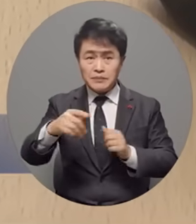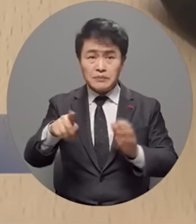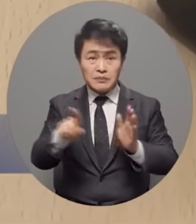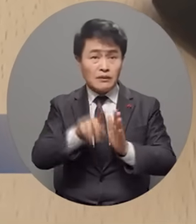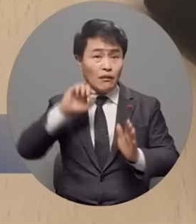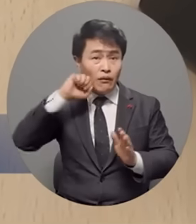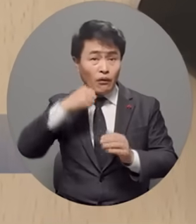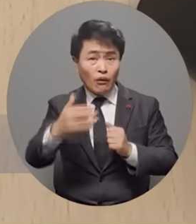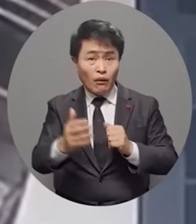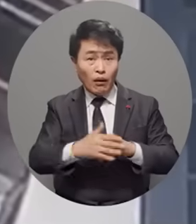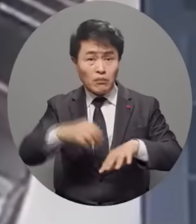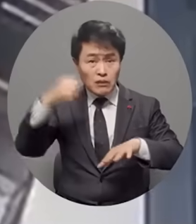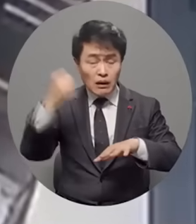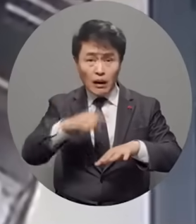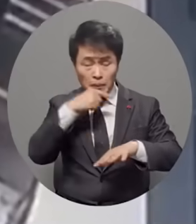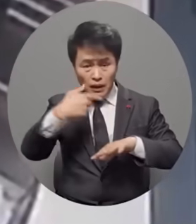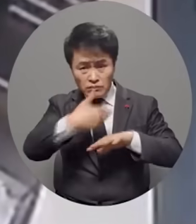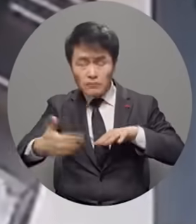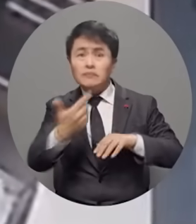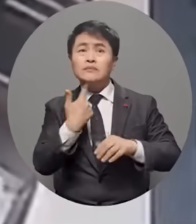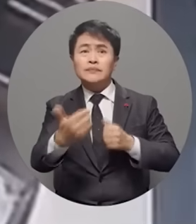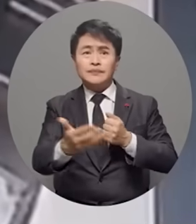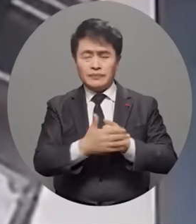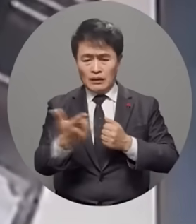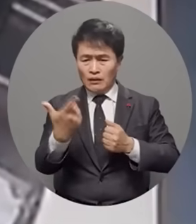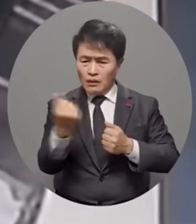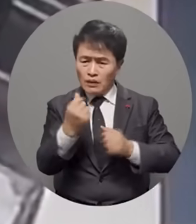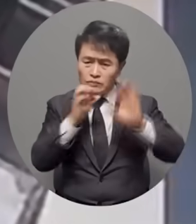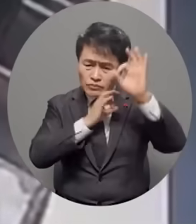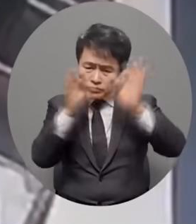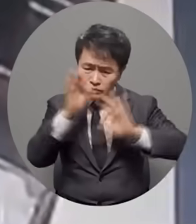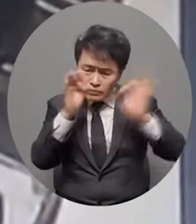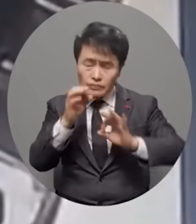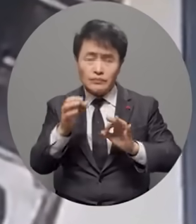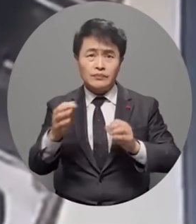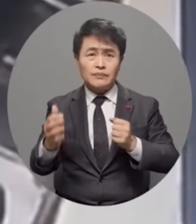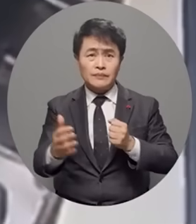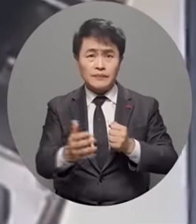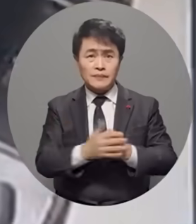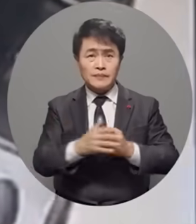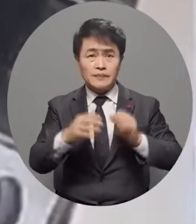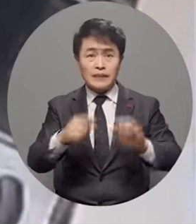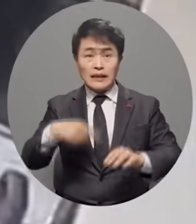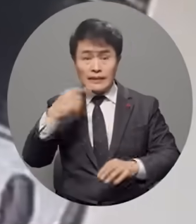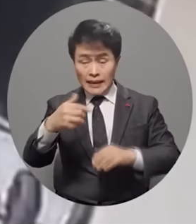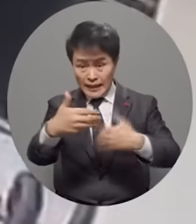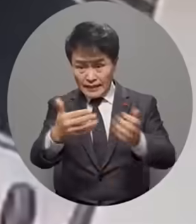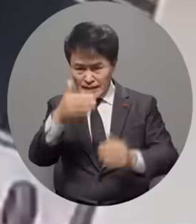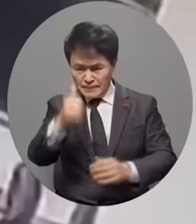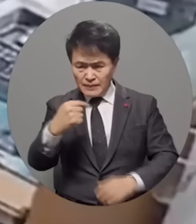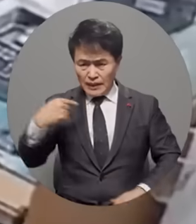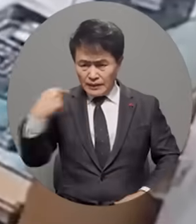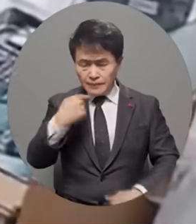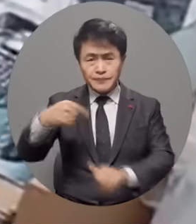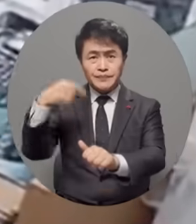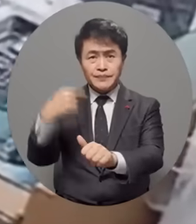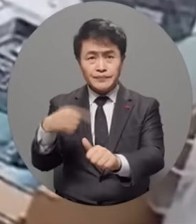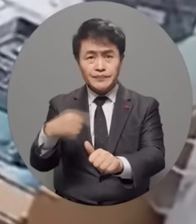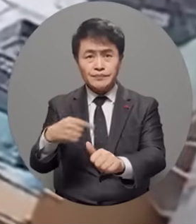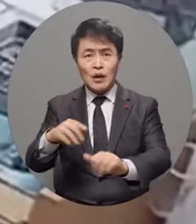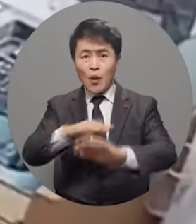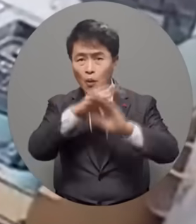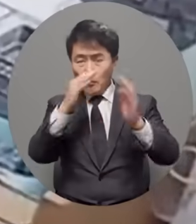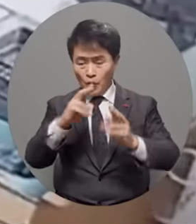때려가지고 피도 나고 그랬었어요. 같은 실수를 반복했다. 차기 팀장 후보라 더 엄하게 했다.